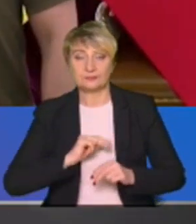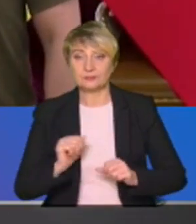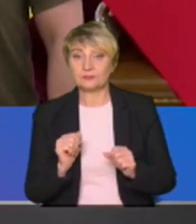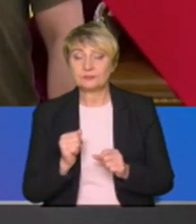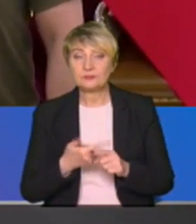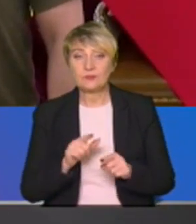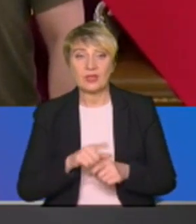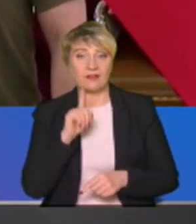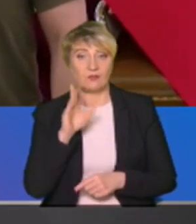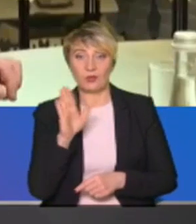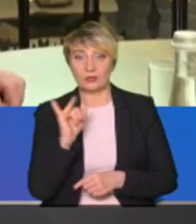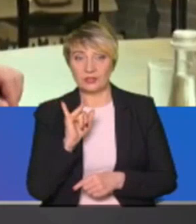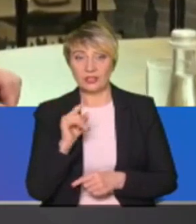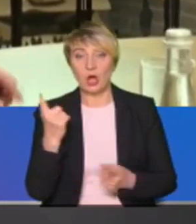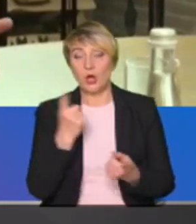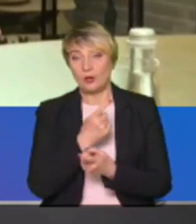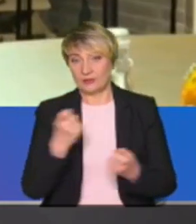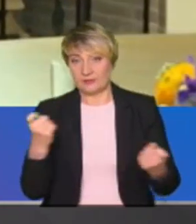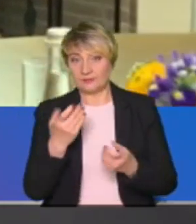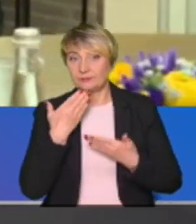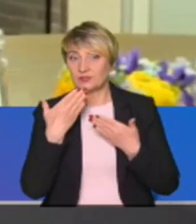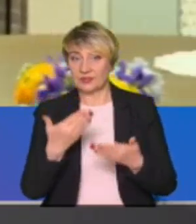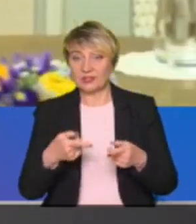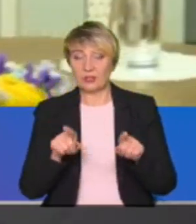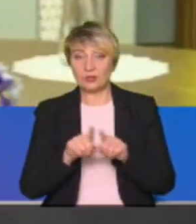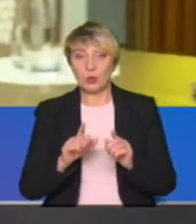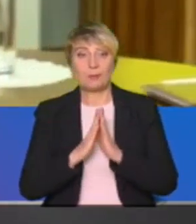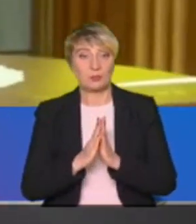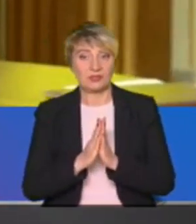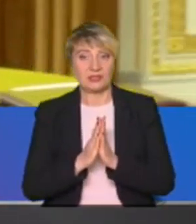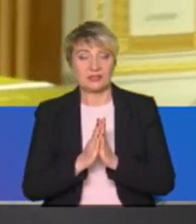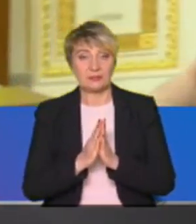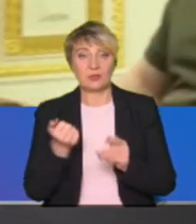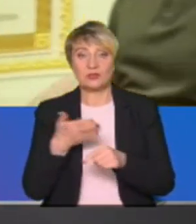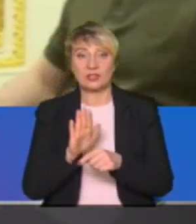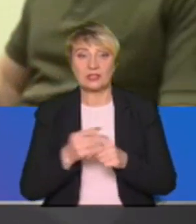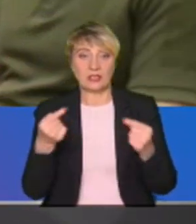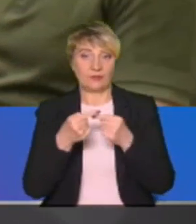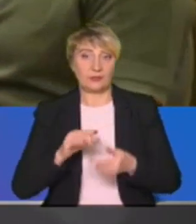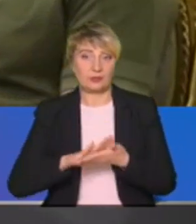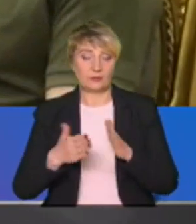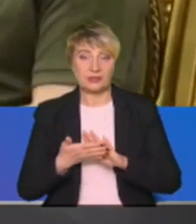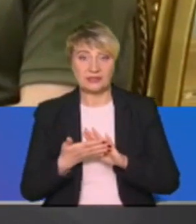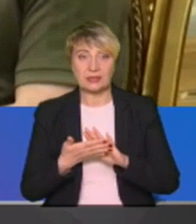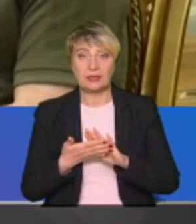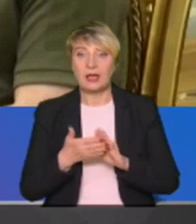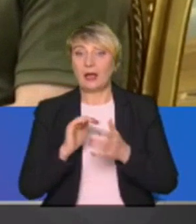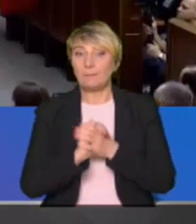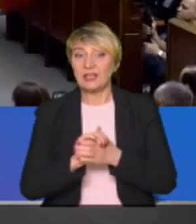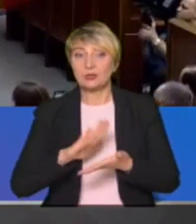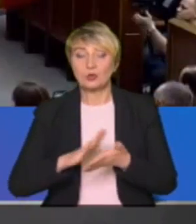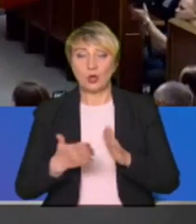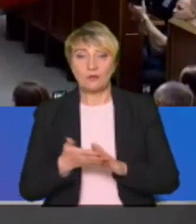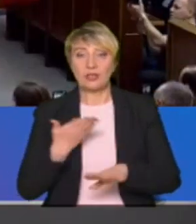Зеленський офіційно звернувся з такою пропозицією. А також було встановлено відповідні умови мирного договору. На думку Дуди, для Польщі,